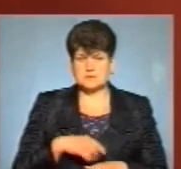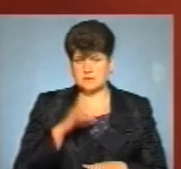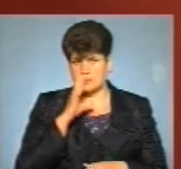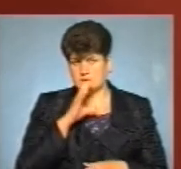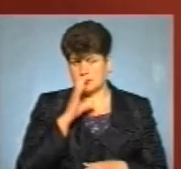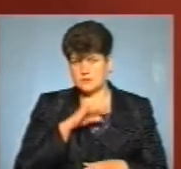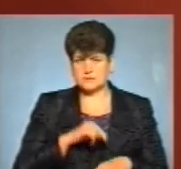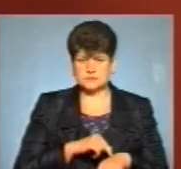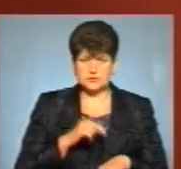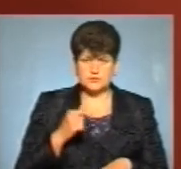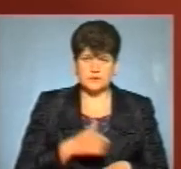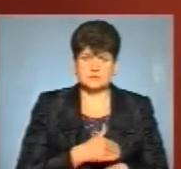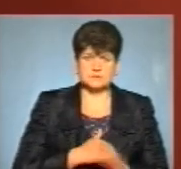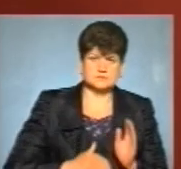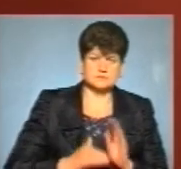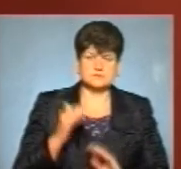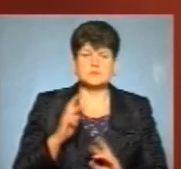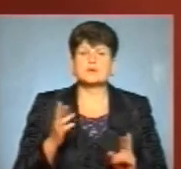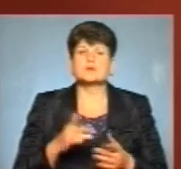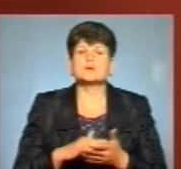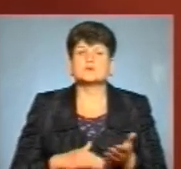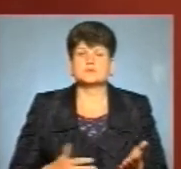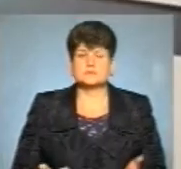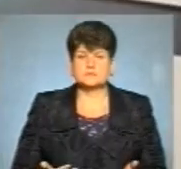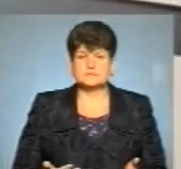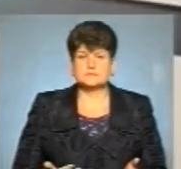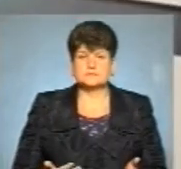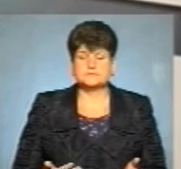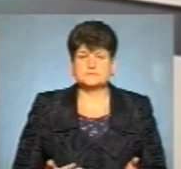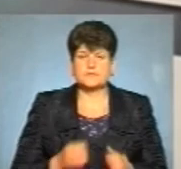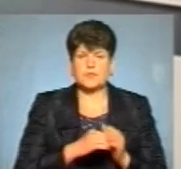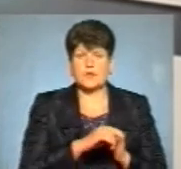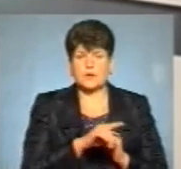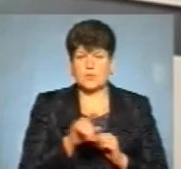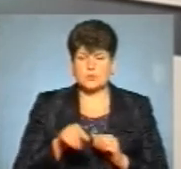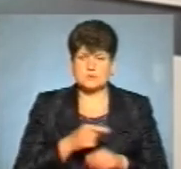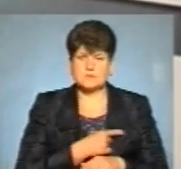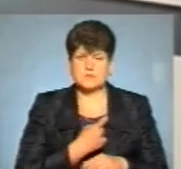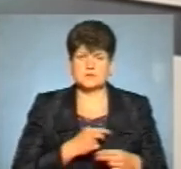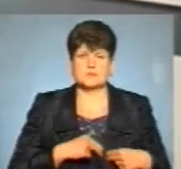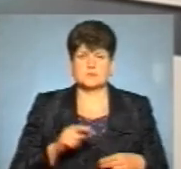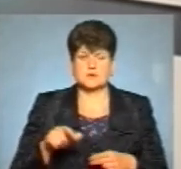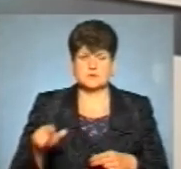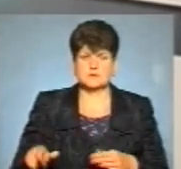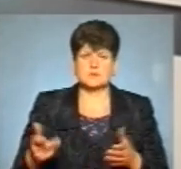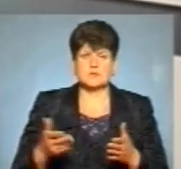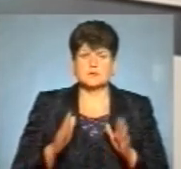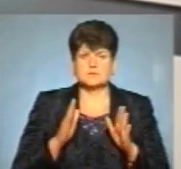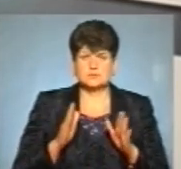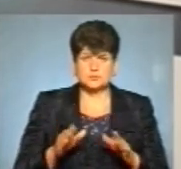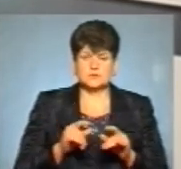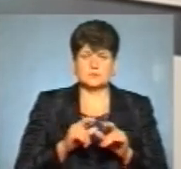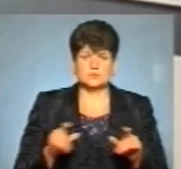буде підвищена температура, які тоді будуть наступні дії? Кожен медичний працівник, який буде на